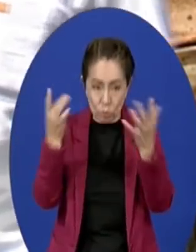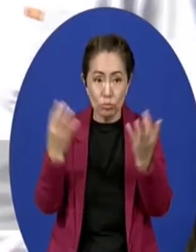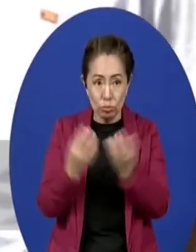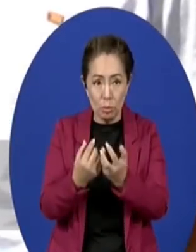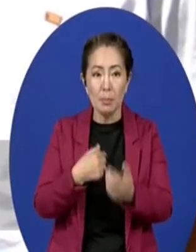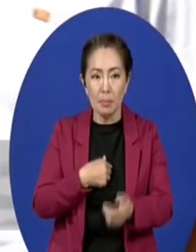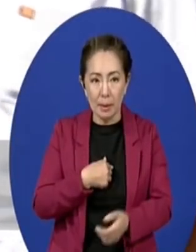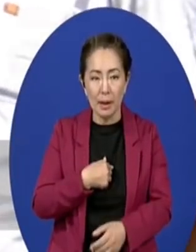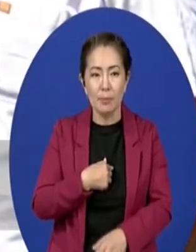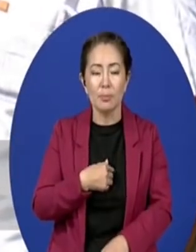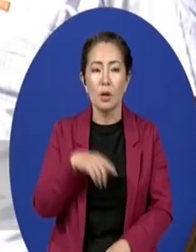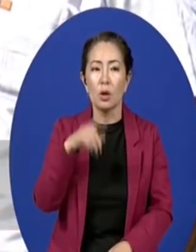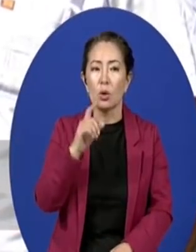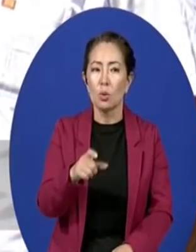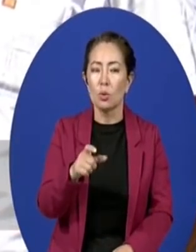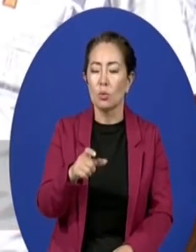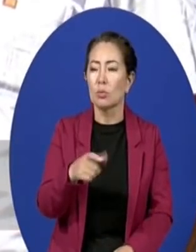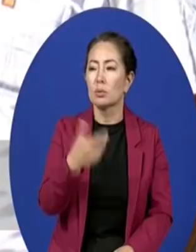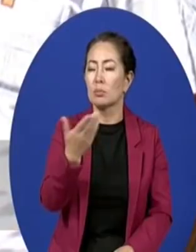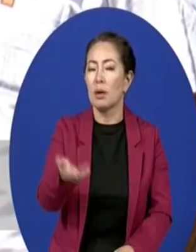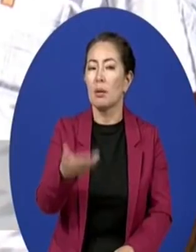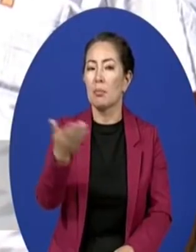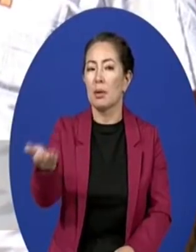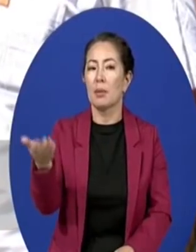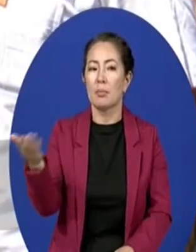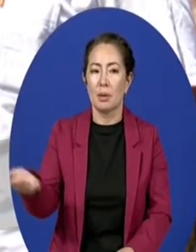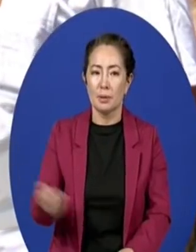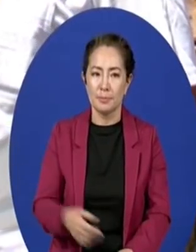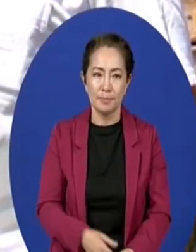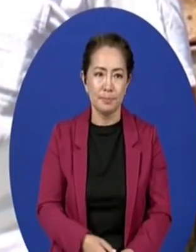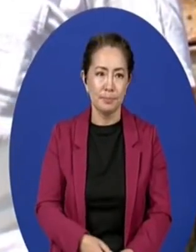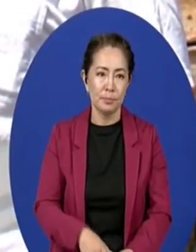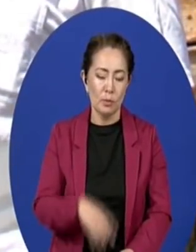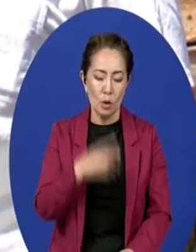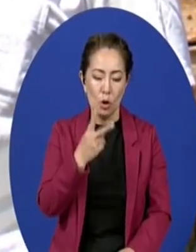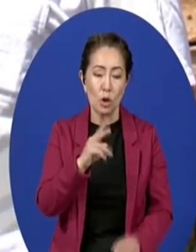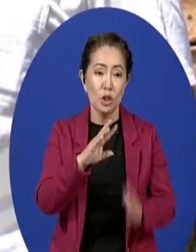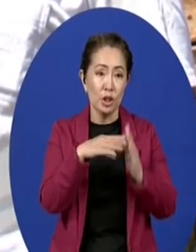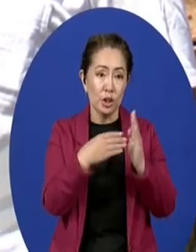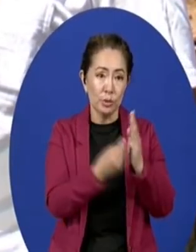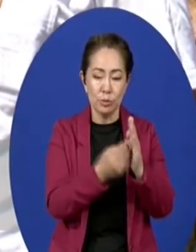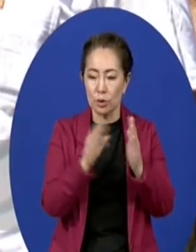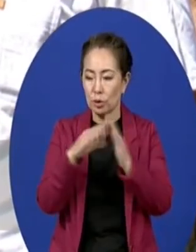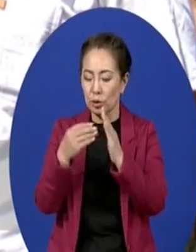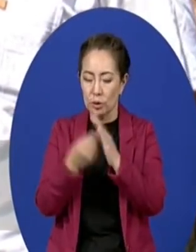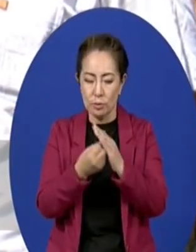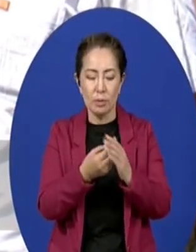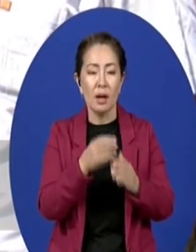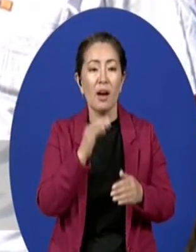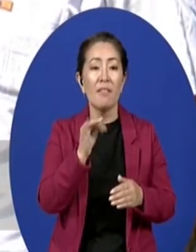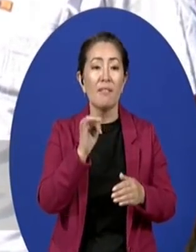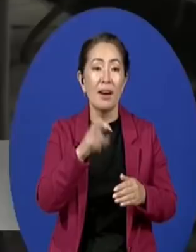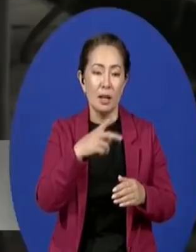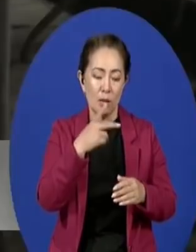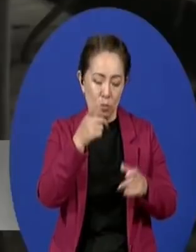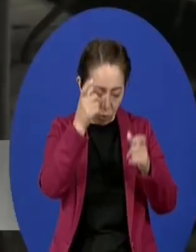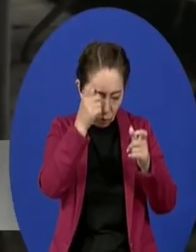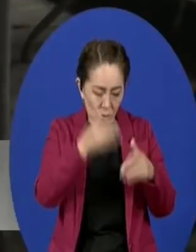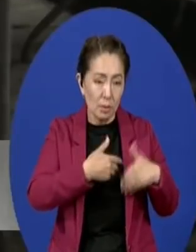Тэгээд хүн амтнд өгөө нэг хоёр айлыг пермери өхрээр өхөрж